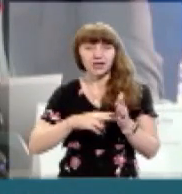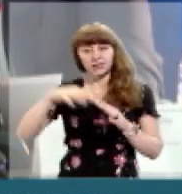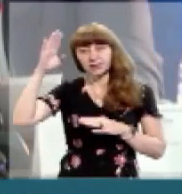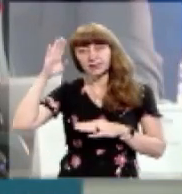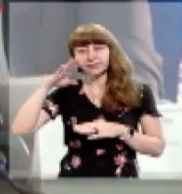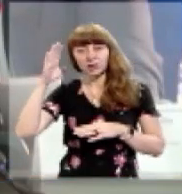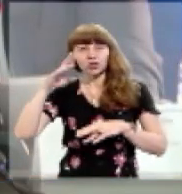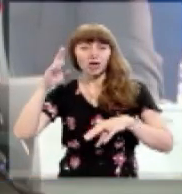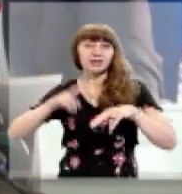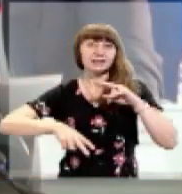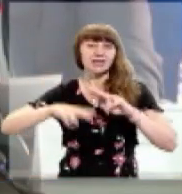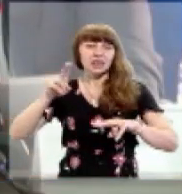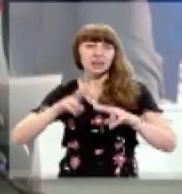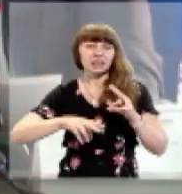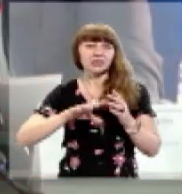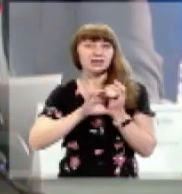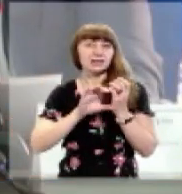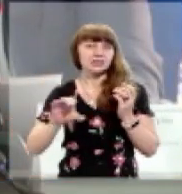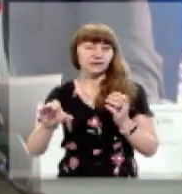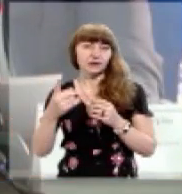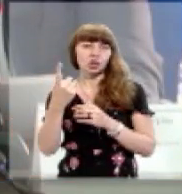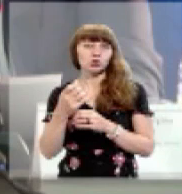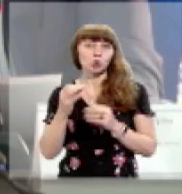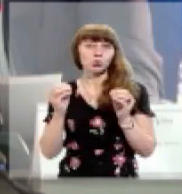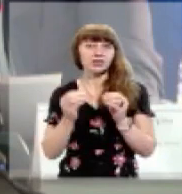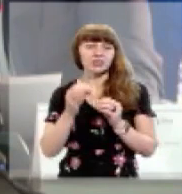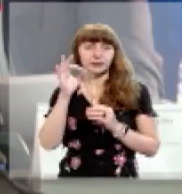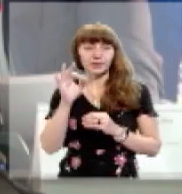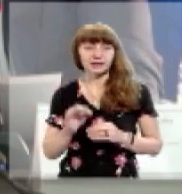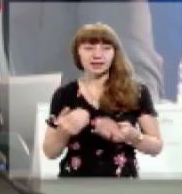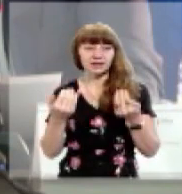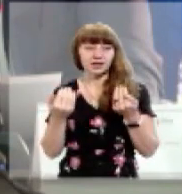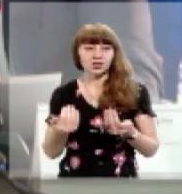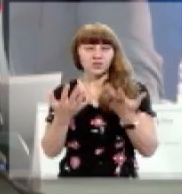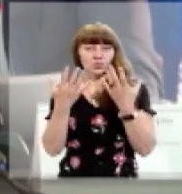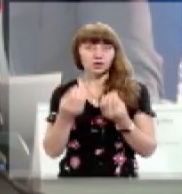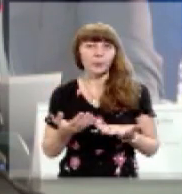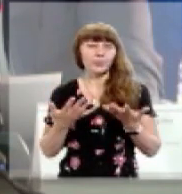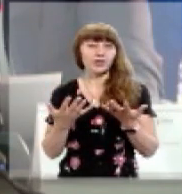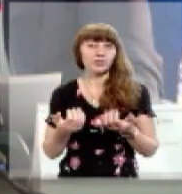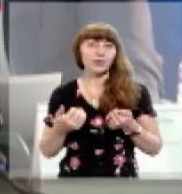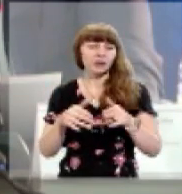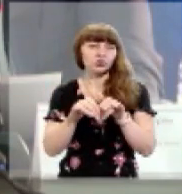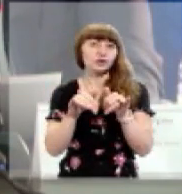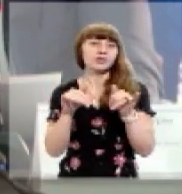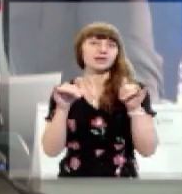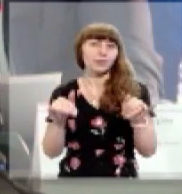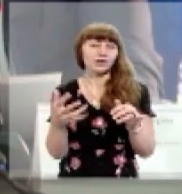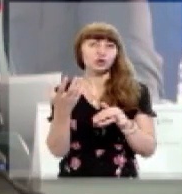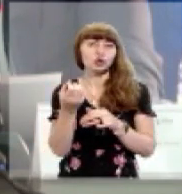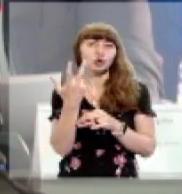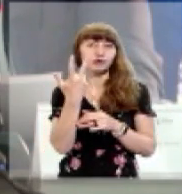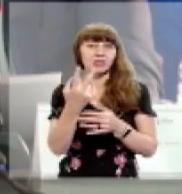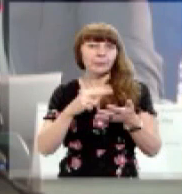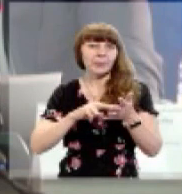работ составил 2 миллиарда 100 миллионов теңге. Құрылыс жөндеу жұмыстарының көлемі 2 миллиардтан аса теңгені құрайды. Нақты